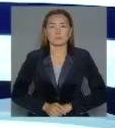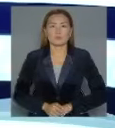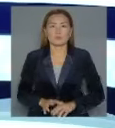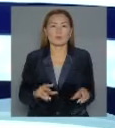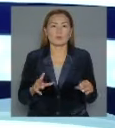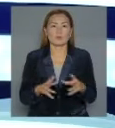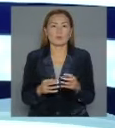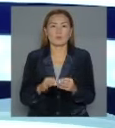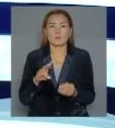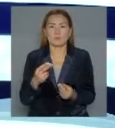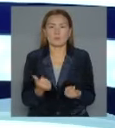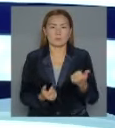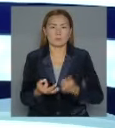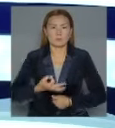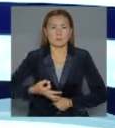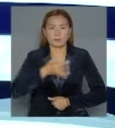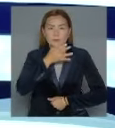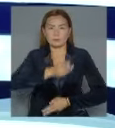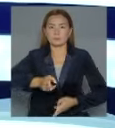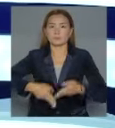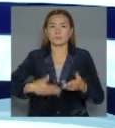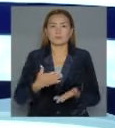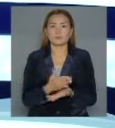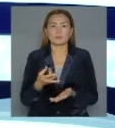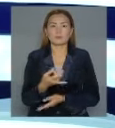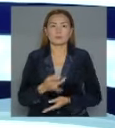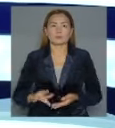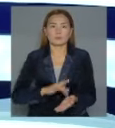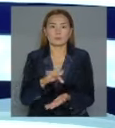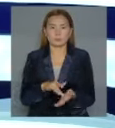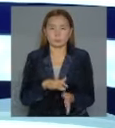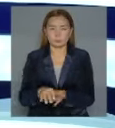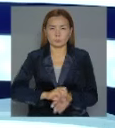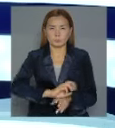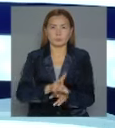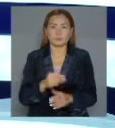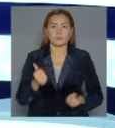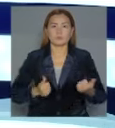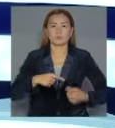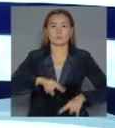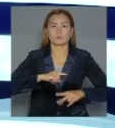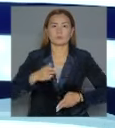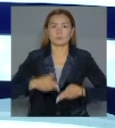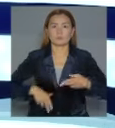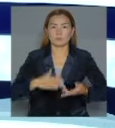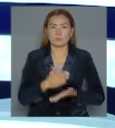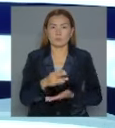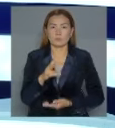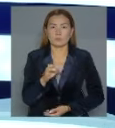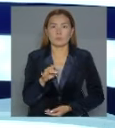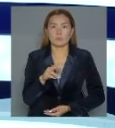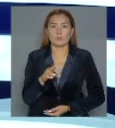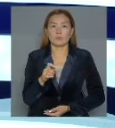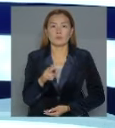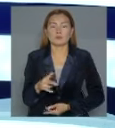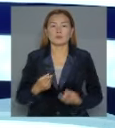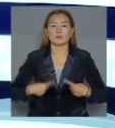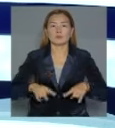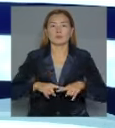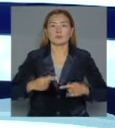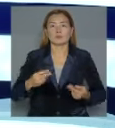әйел отбасы ұлттық байқауының облыстық кезең аяқталды. Аудан мен қаланы толық қамтыған байқау өз мәресіне жетті. Нұрмұхан Жандурин атындағы